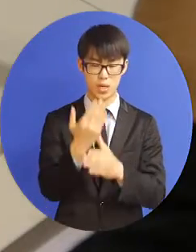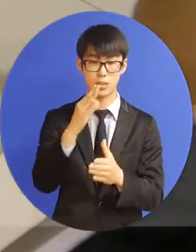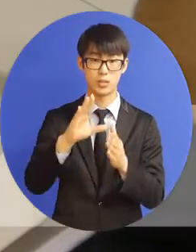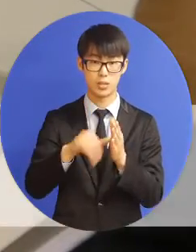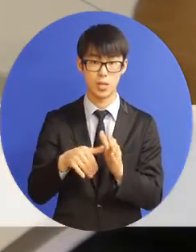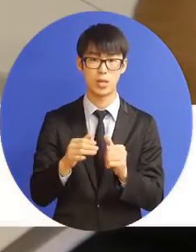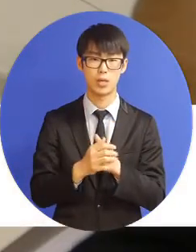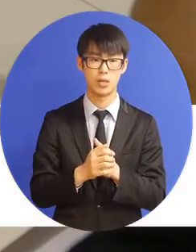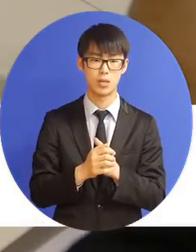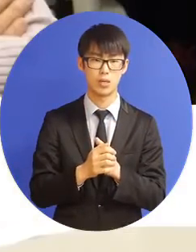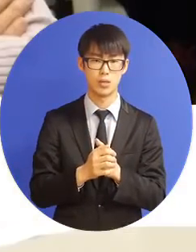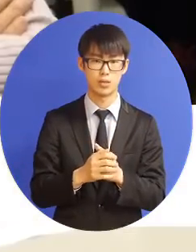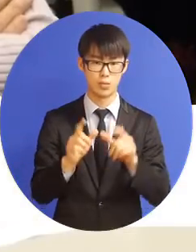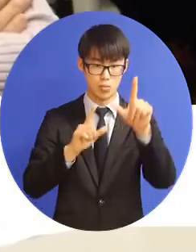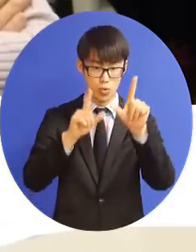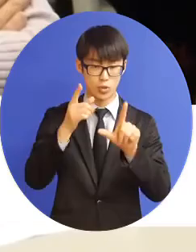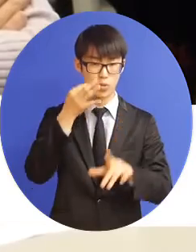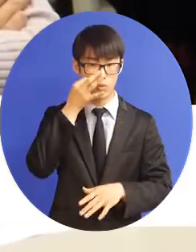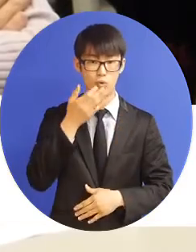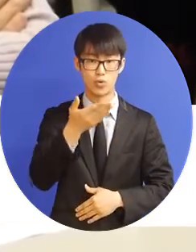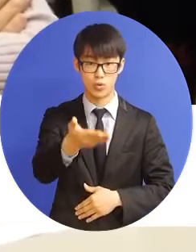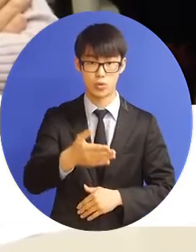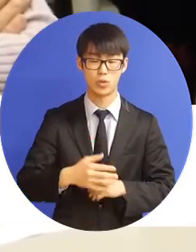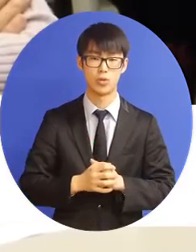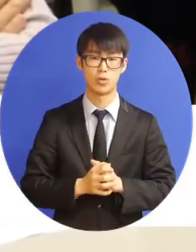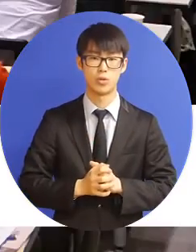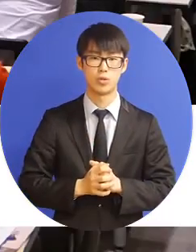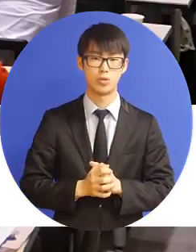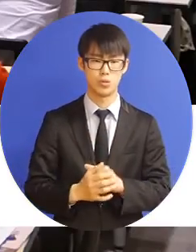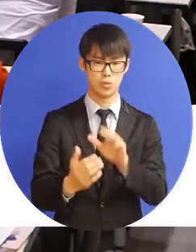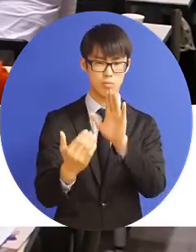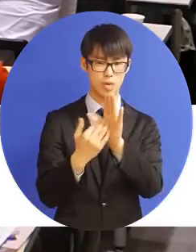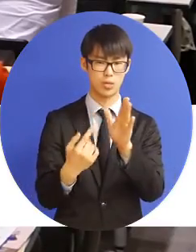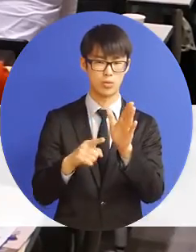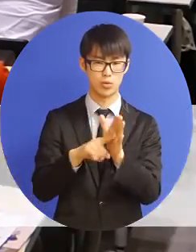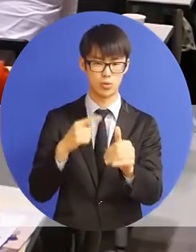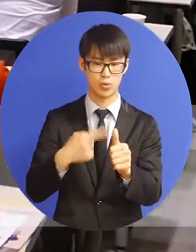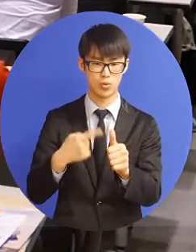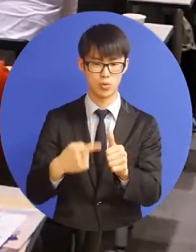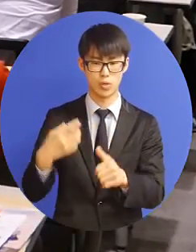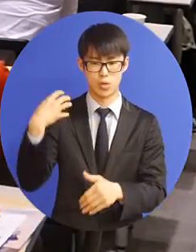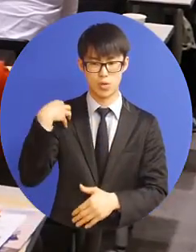감염병에 대한 모니터링을 하고 알리며 감염병 예방에 큰 역할을 하고 있습니다.